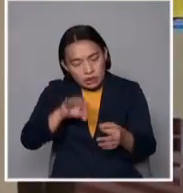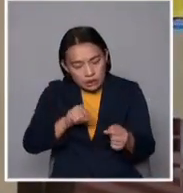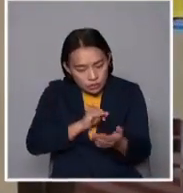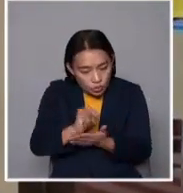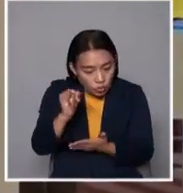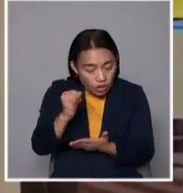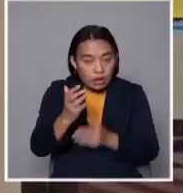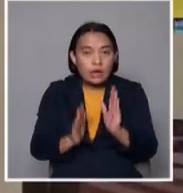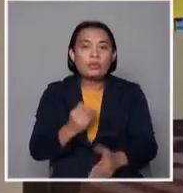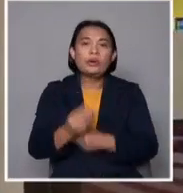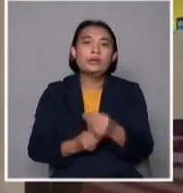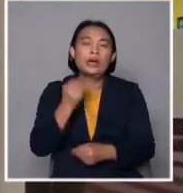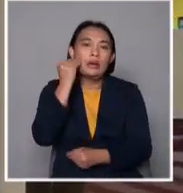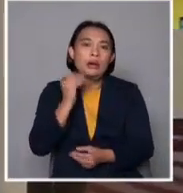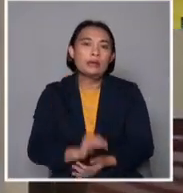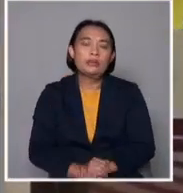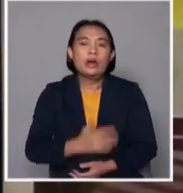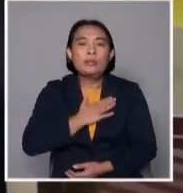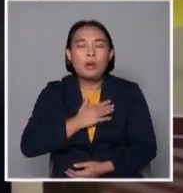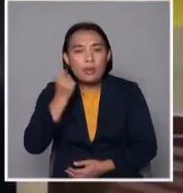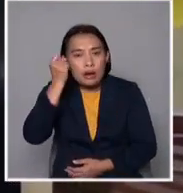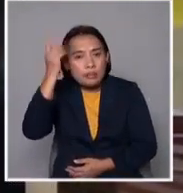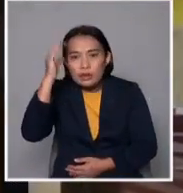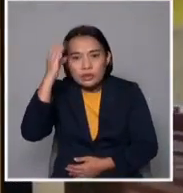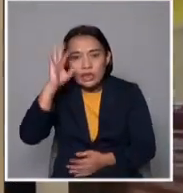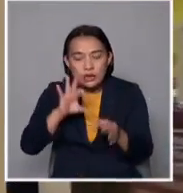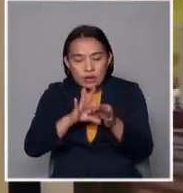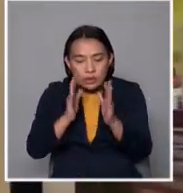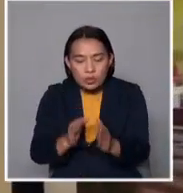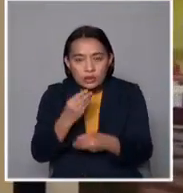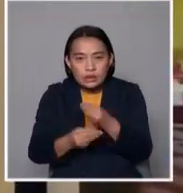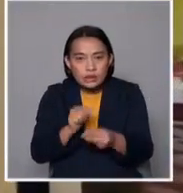นายหน้าขายบ้านผมไม่เข้าใจหรอกเรื่องนายหน้าขายบ้านอย่างเนี้ยครับ